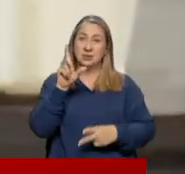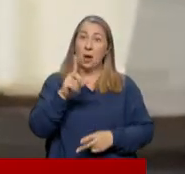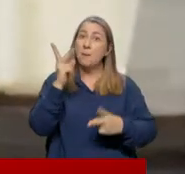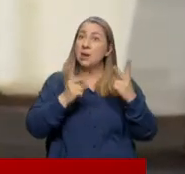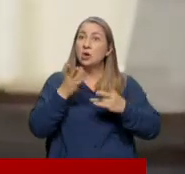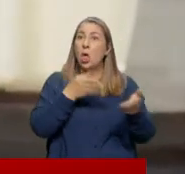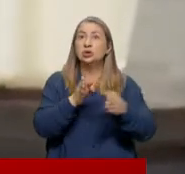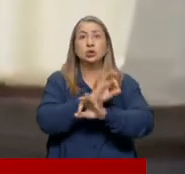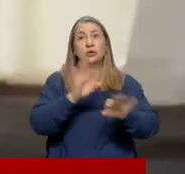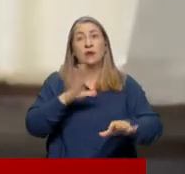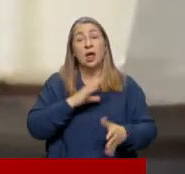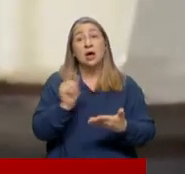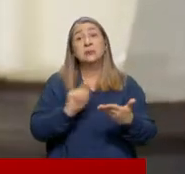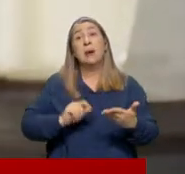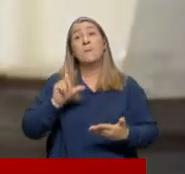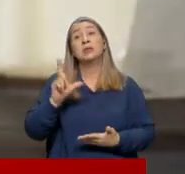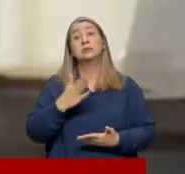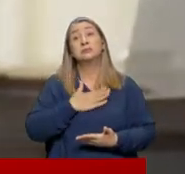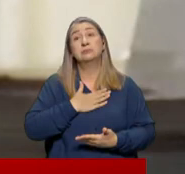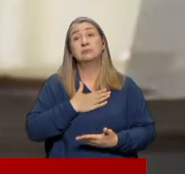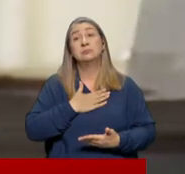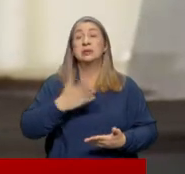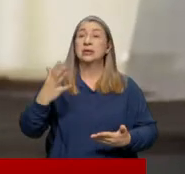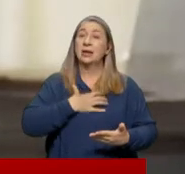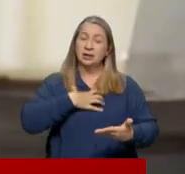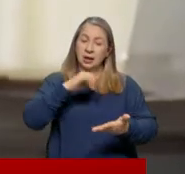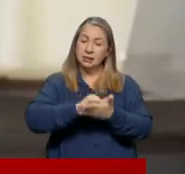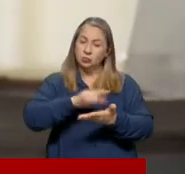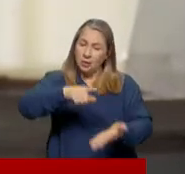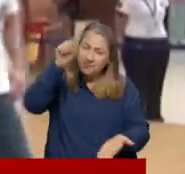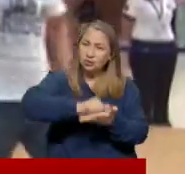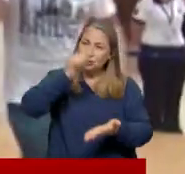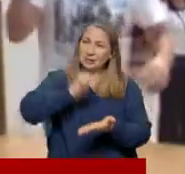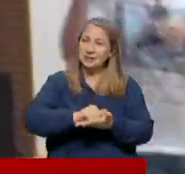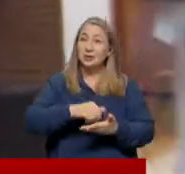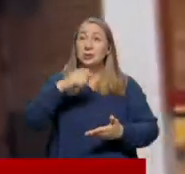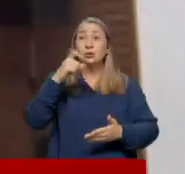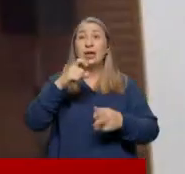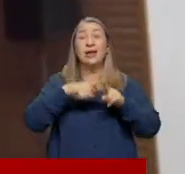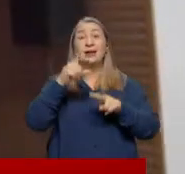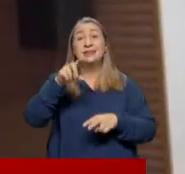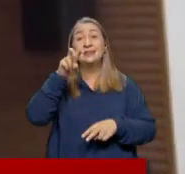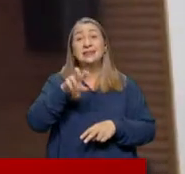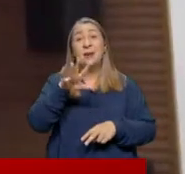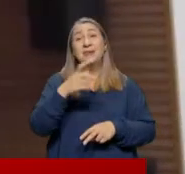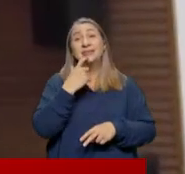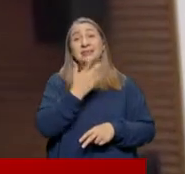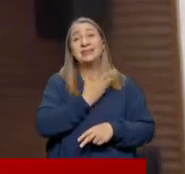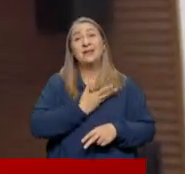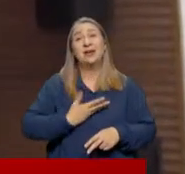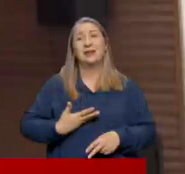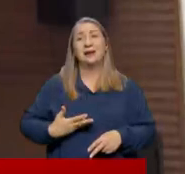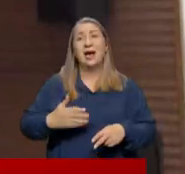gereken bir sürü yolsuzluklar yazmam lazım Kendi gazetemizi Burada bakacağız Cüneyt Arkın 85 yaşında